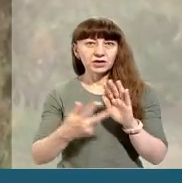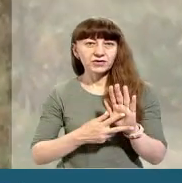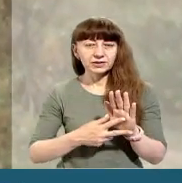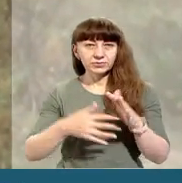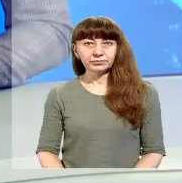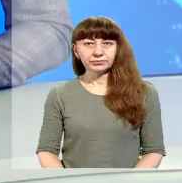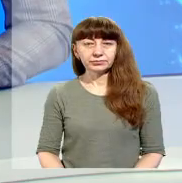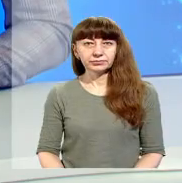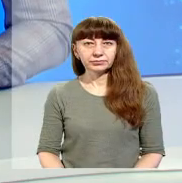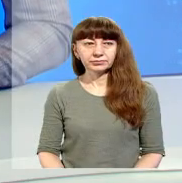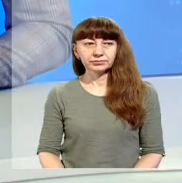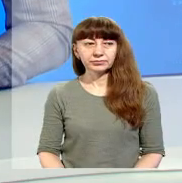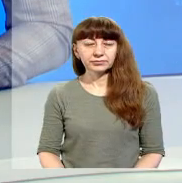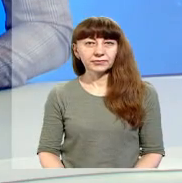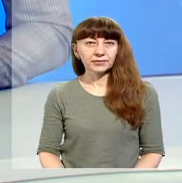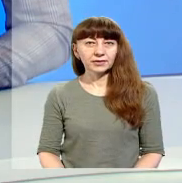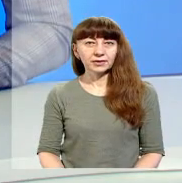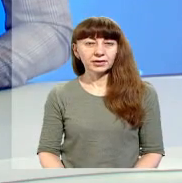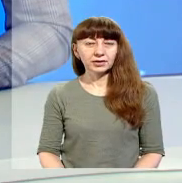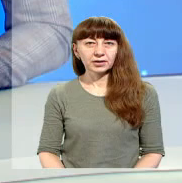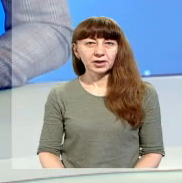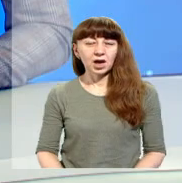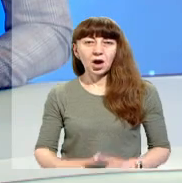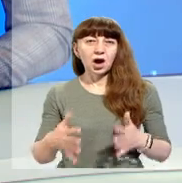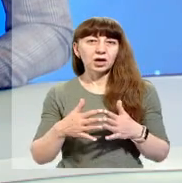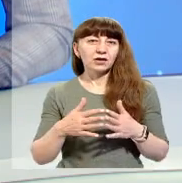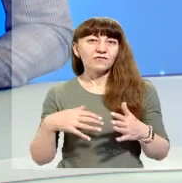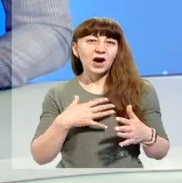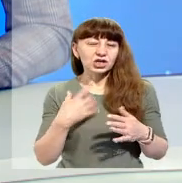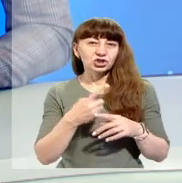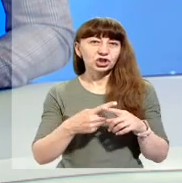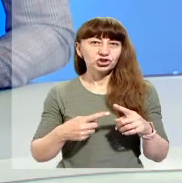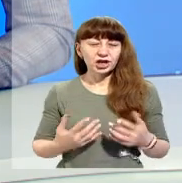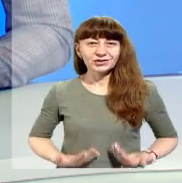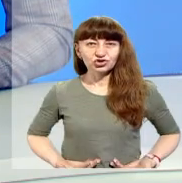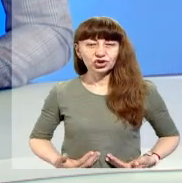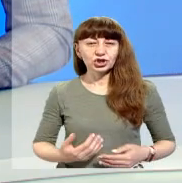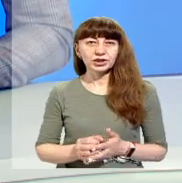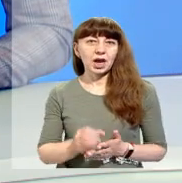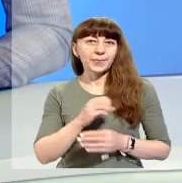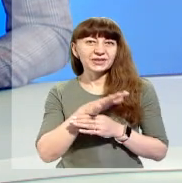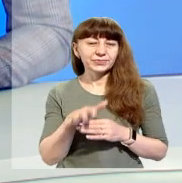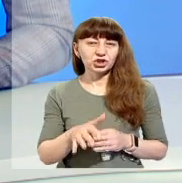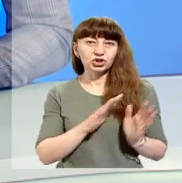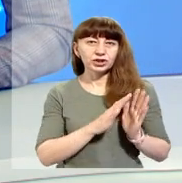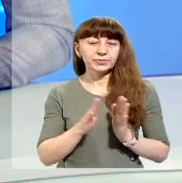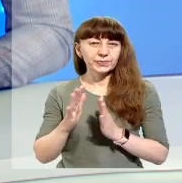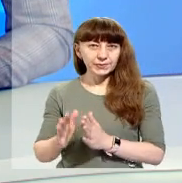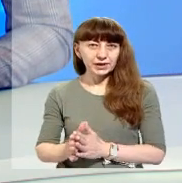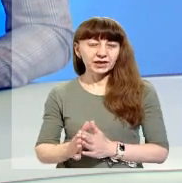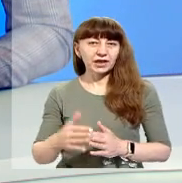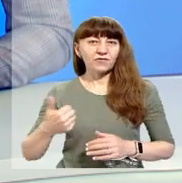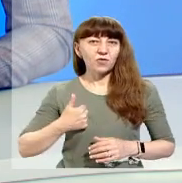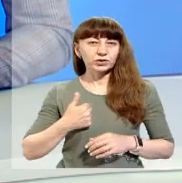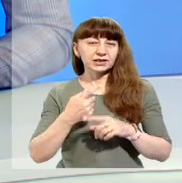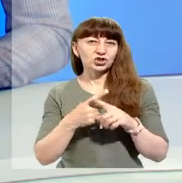телеарнасы. Темірдей тәртіпке негізделген әскери өмірдің ажырамас бөлігі әскери техника. Шұғыл әрекетке әрқашанда сарбаз